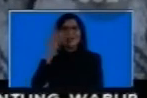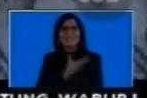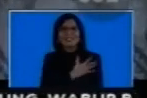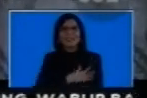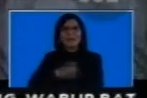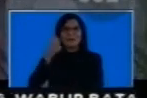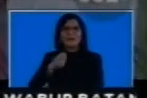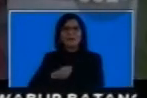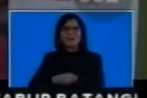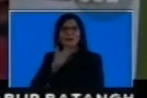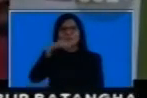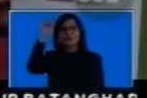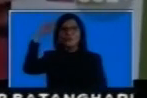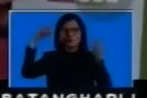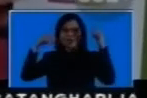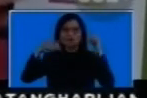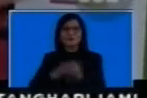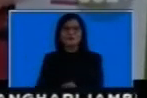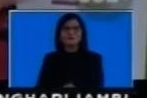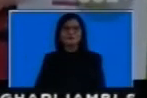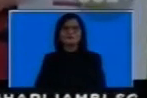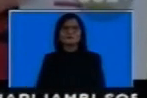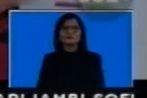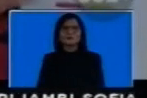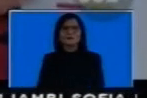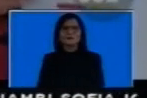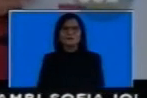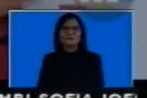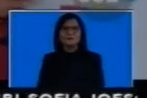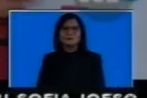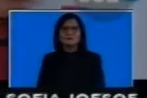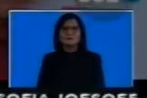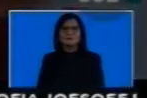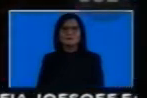Wassalamualaikum warahmatullahi wabarakatuh. Hormat saya, Alfiatus Solehah.